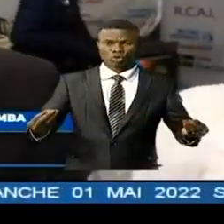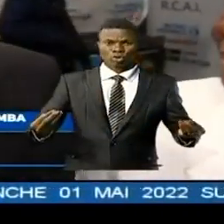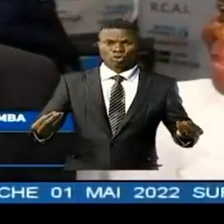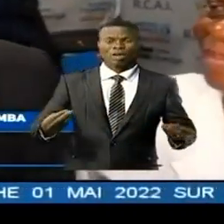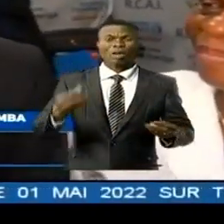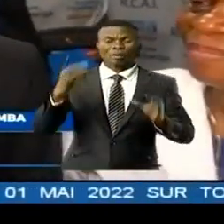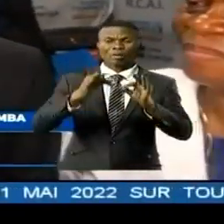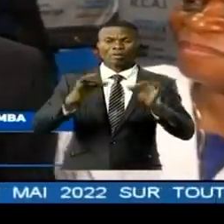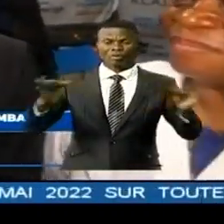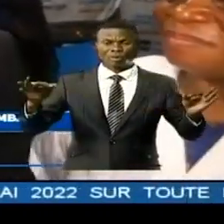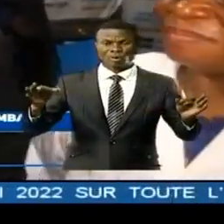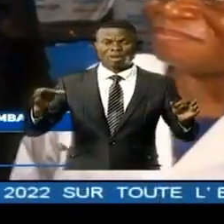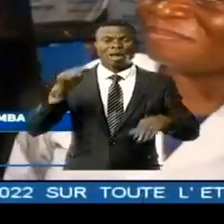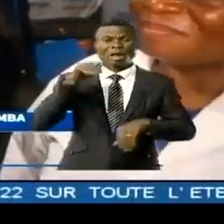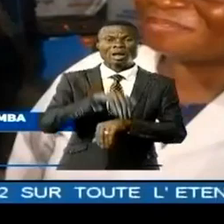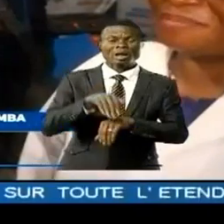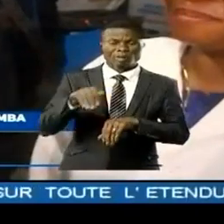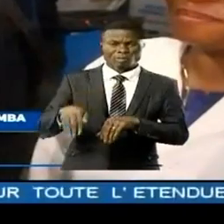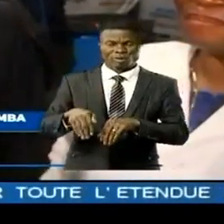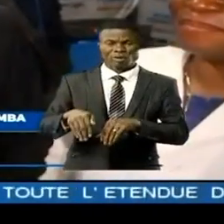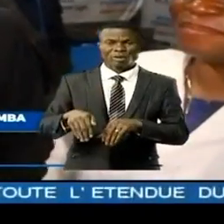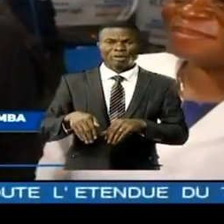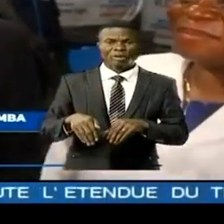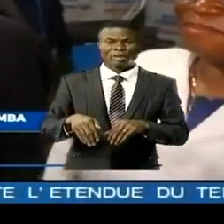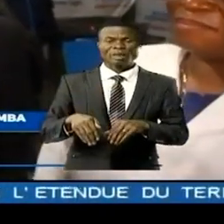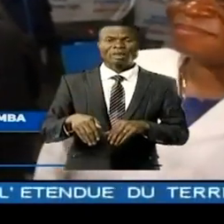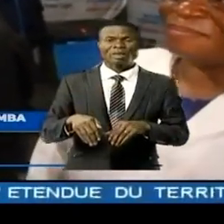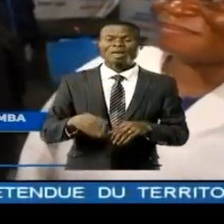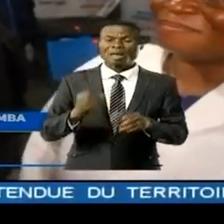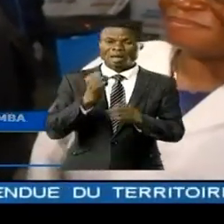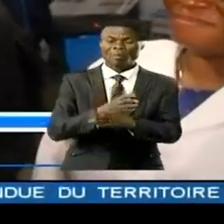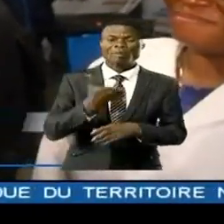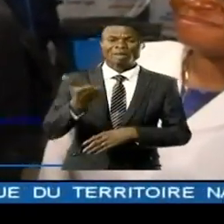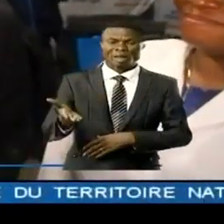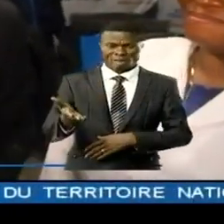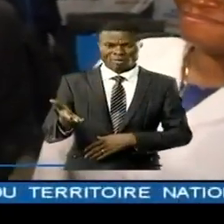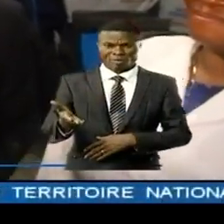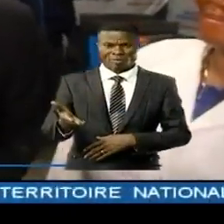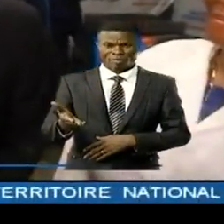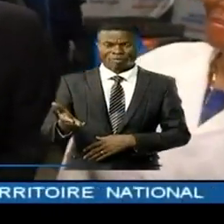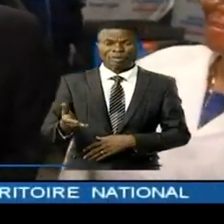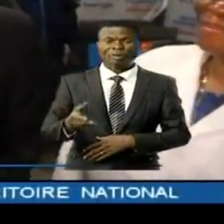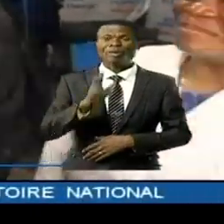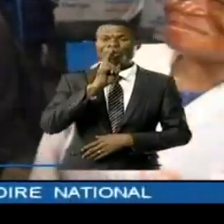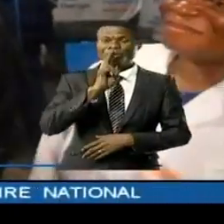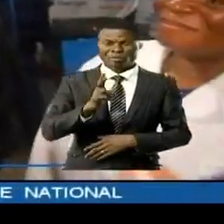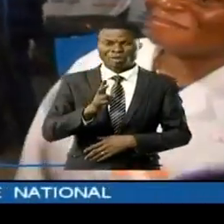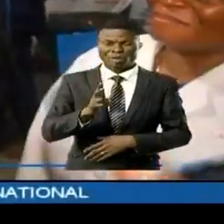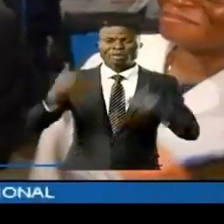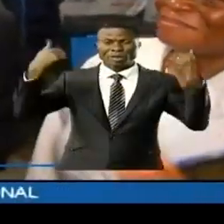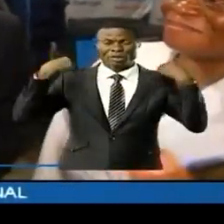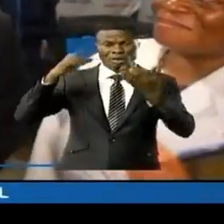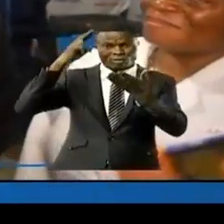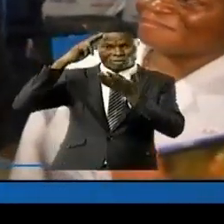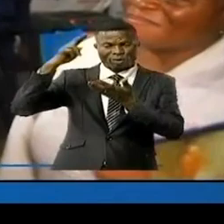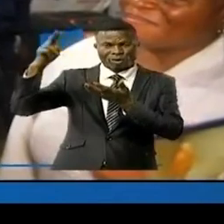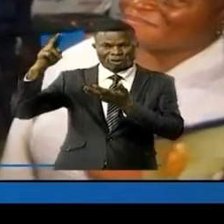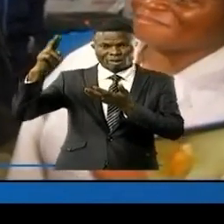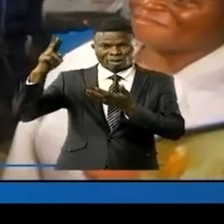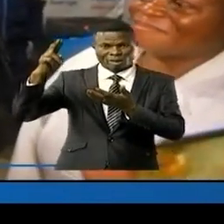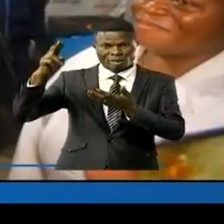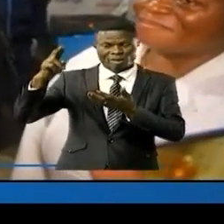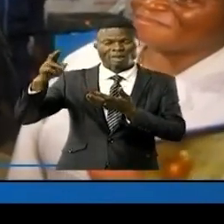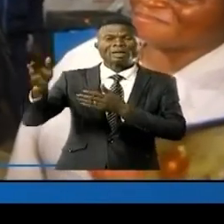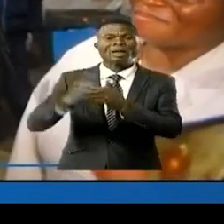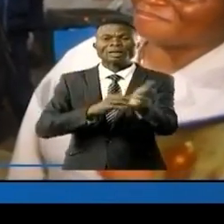la farine de manioc et les sous le biais du recteur soyez sûrs d'une chose le recteur de linkin n'écrasera